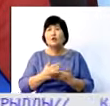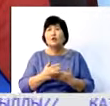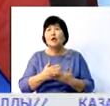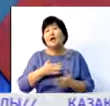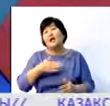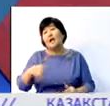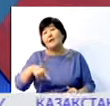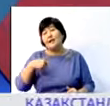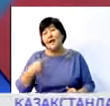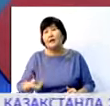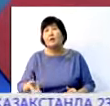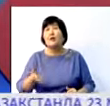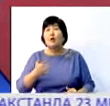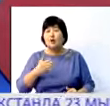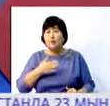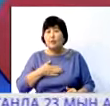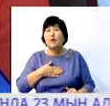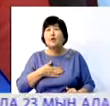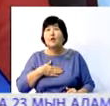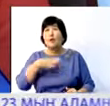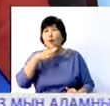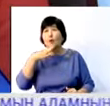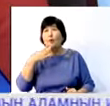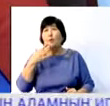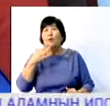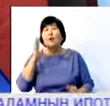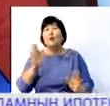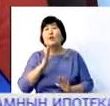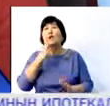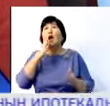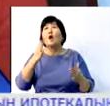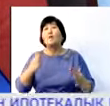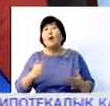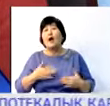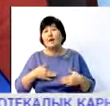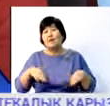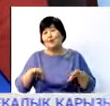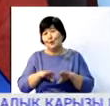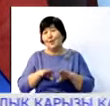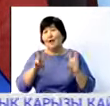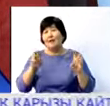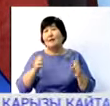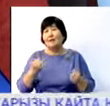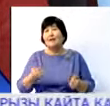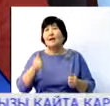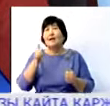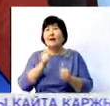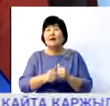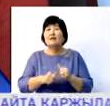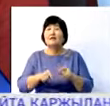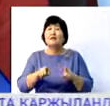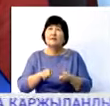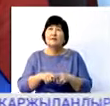рахмет айтамын. Менің әндерім көбінесе махаббат. Махаббат туралы. Енді тағдыр туралы оң